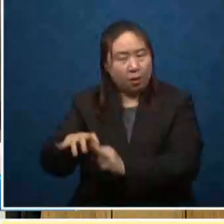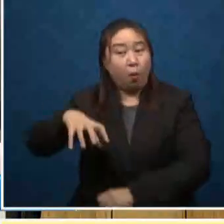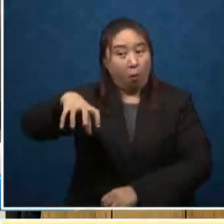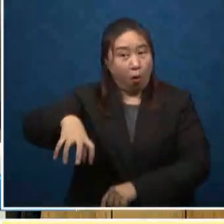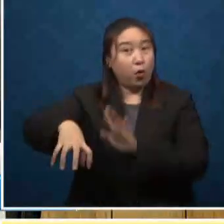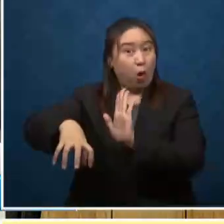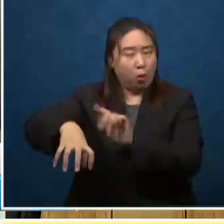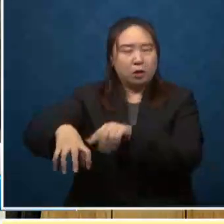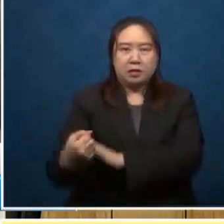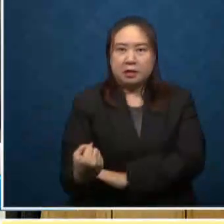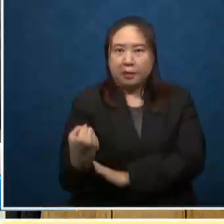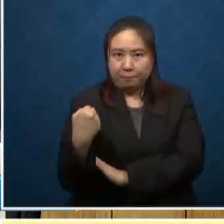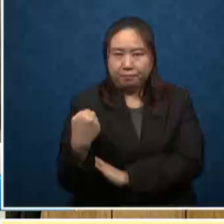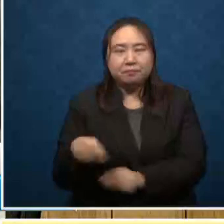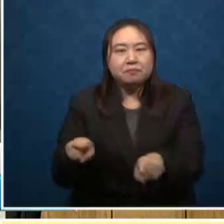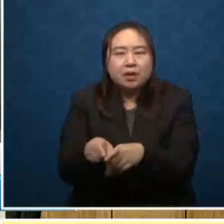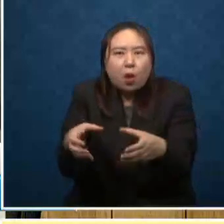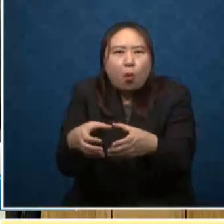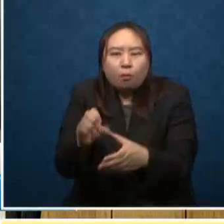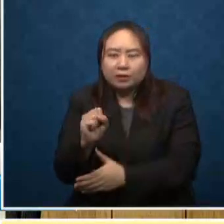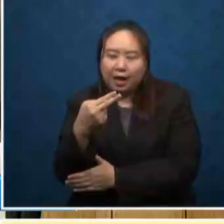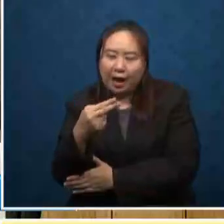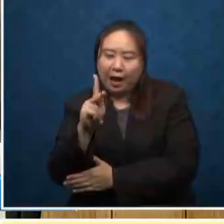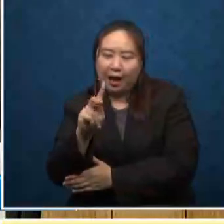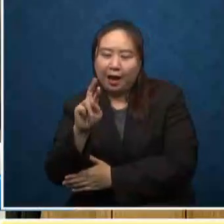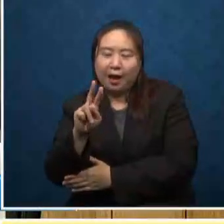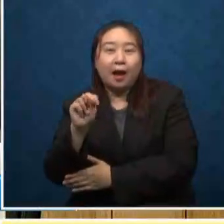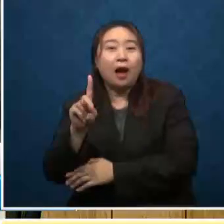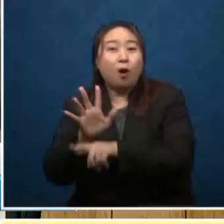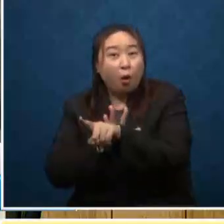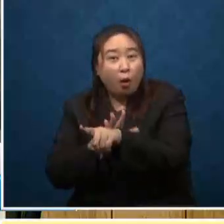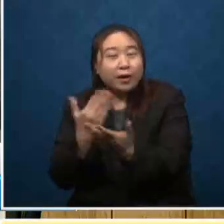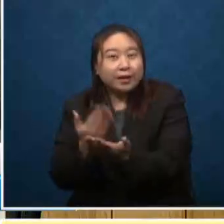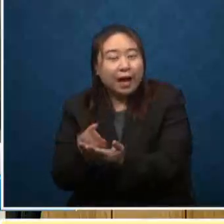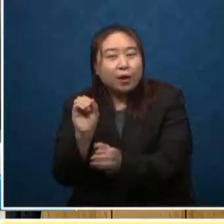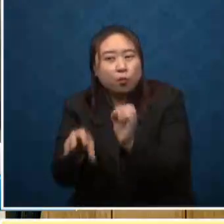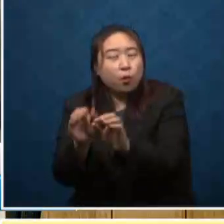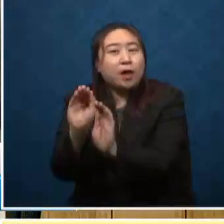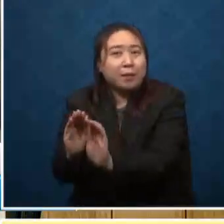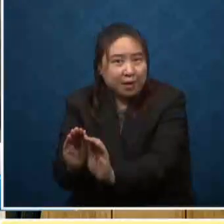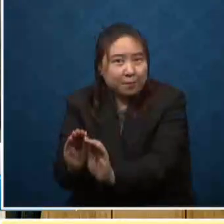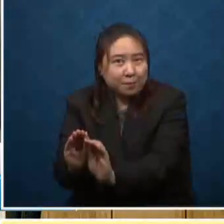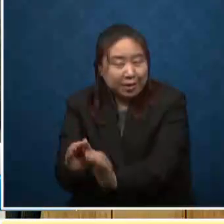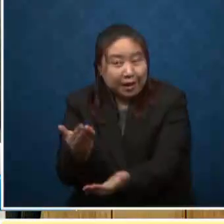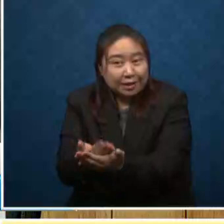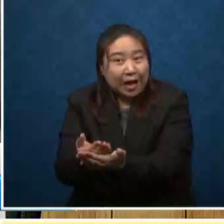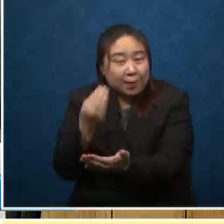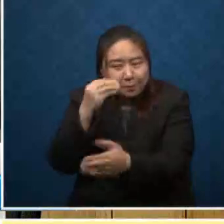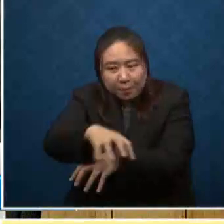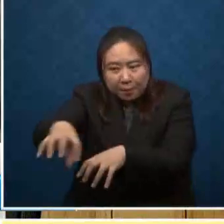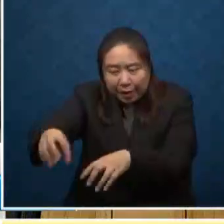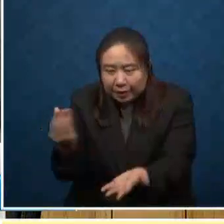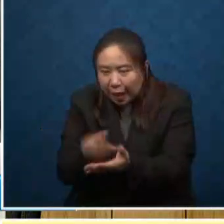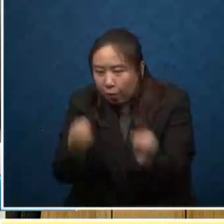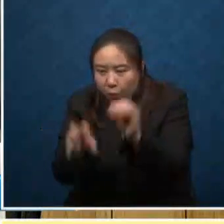เขาเข้มแข็งเป็นสหกรณ์ออมทรัพย์ที่เป็นกลุ่มออมทรัพย์ที่มีระดับหมู่บ้านมีเงินเป็น10กว่าล้านนะครับ